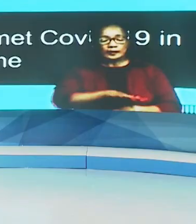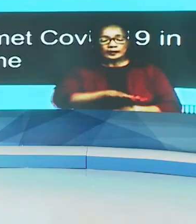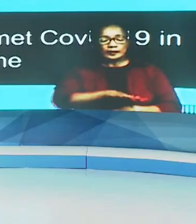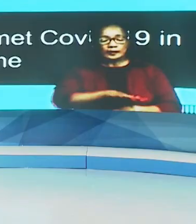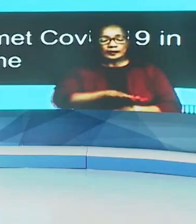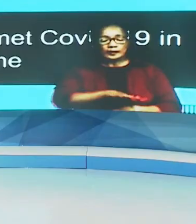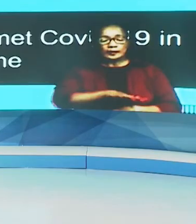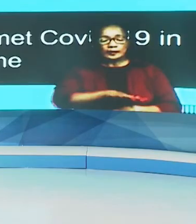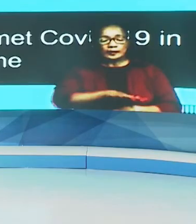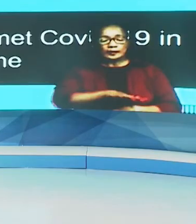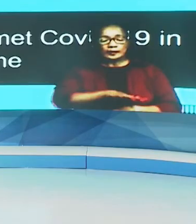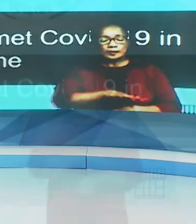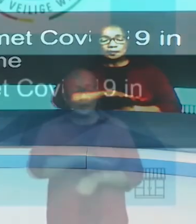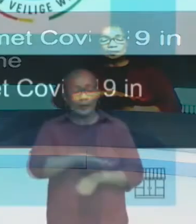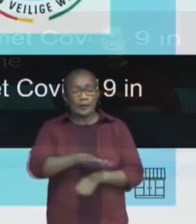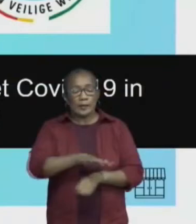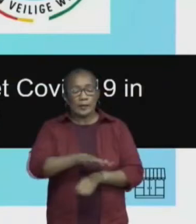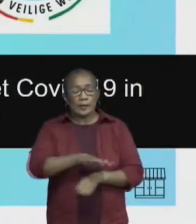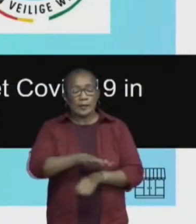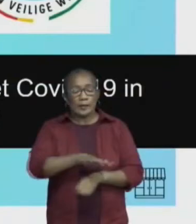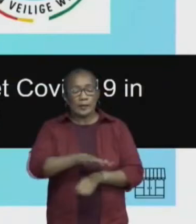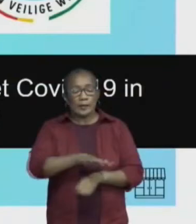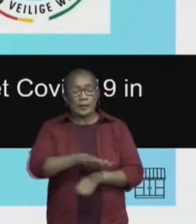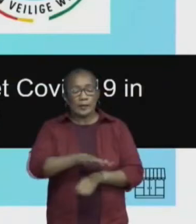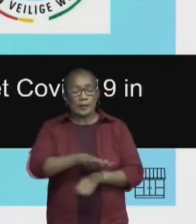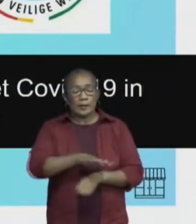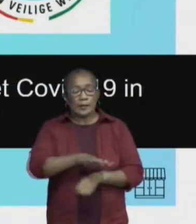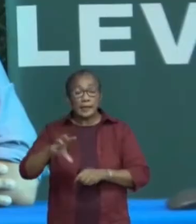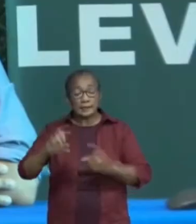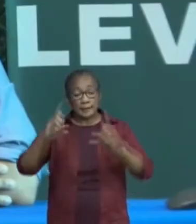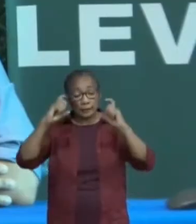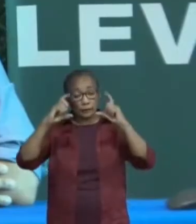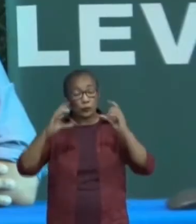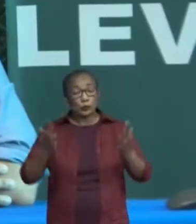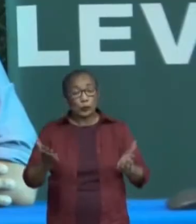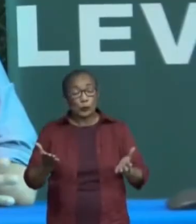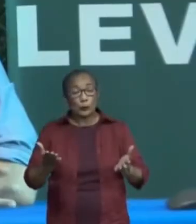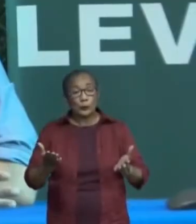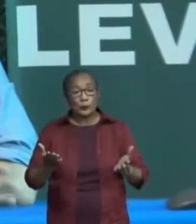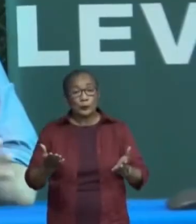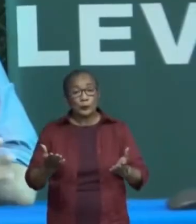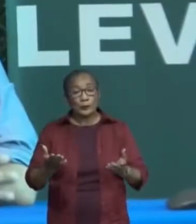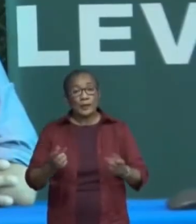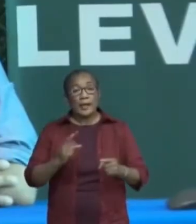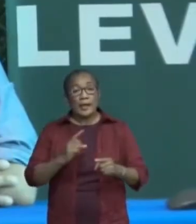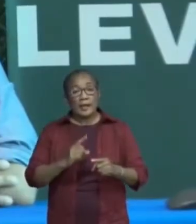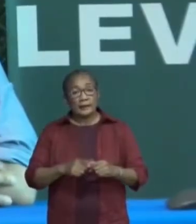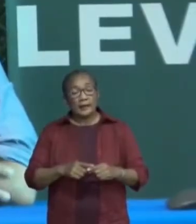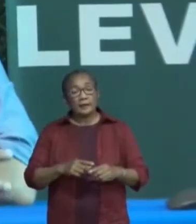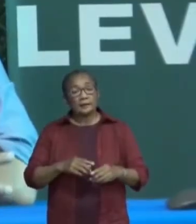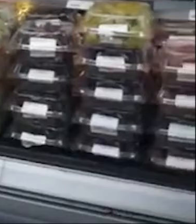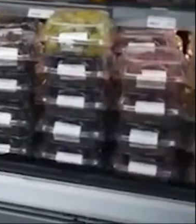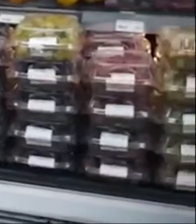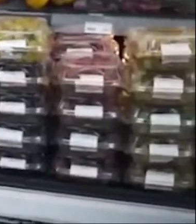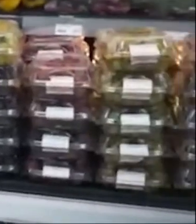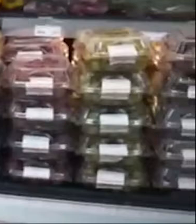De vereniging Surinaams Bedrijfsleven werkt twee programma's uit om de economische activiteiten weer op gang te